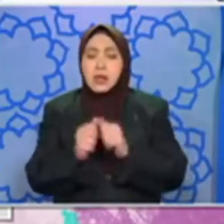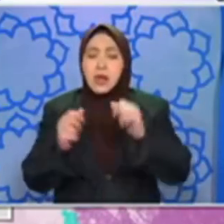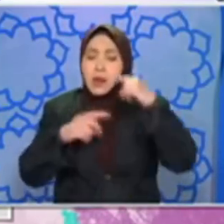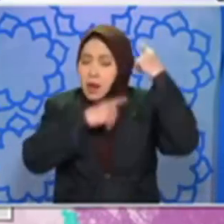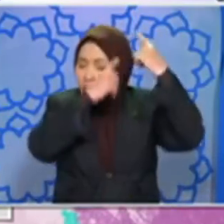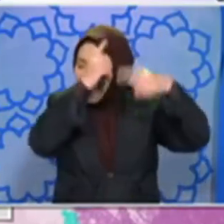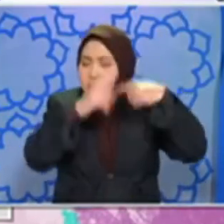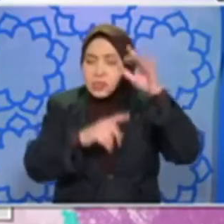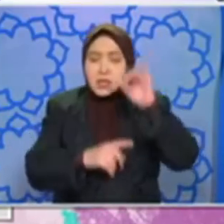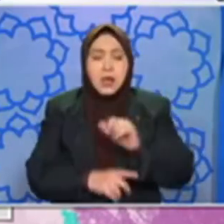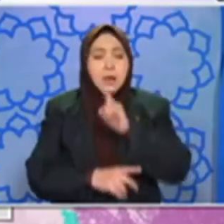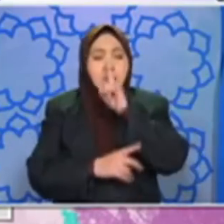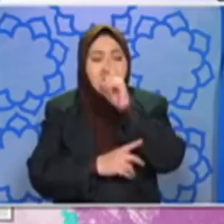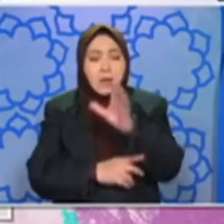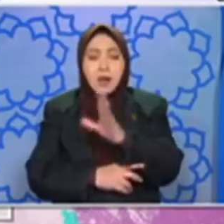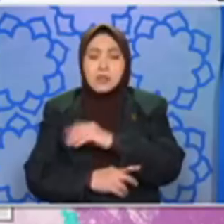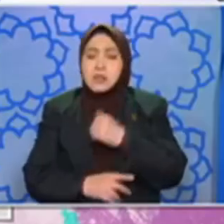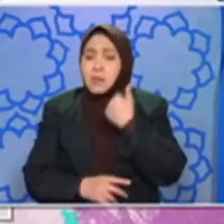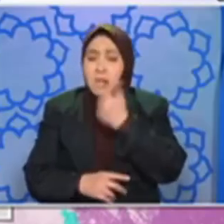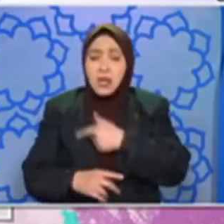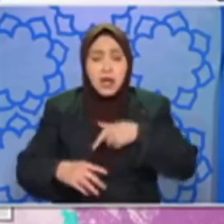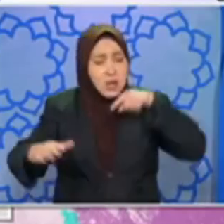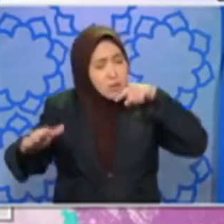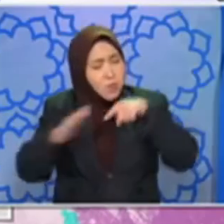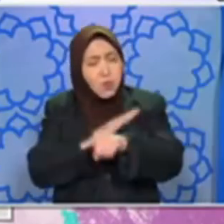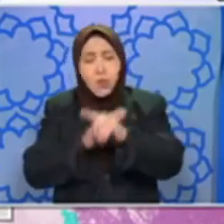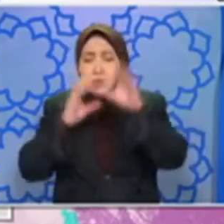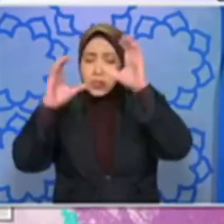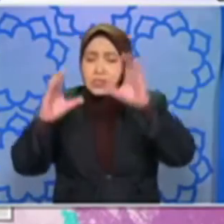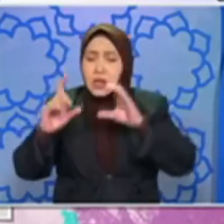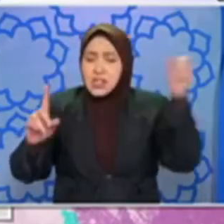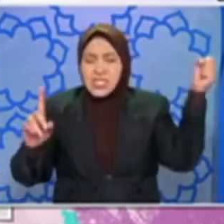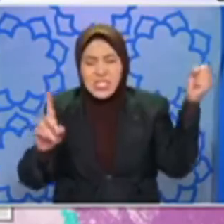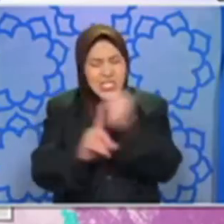ومن قتل مظلوما